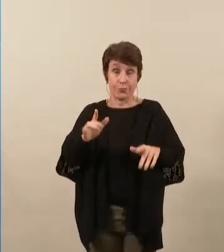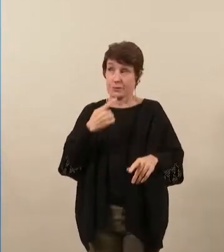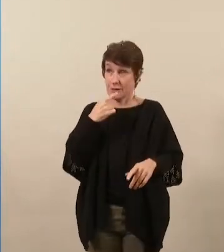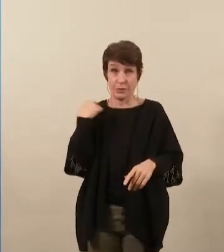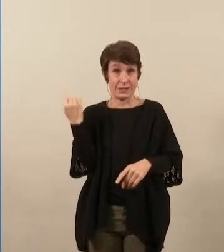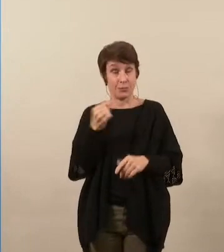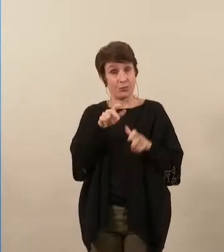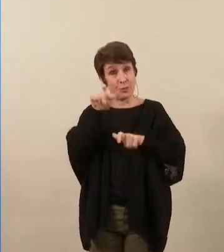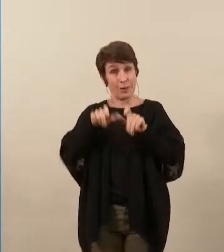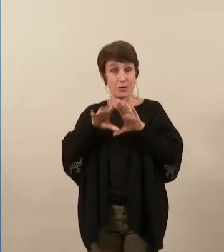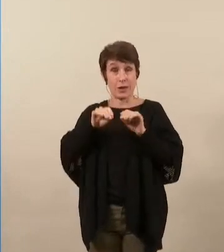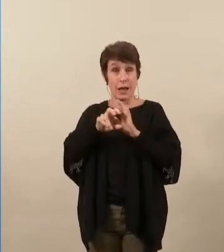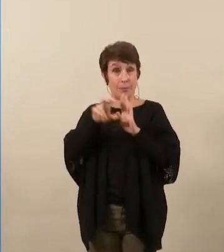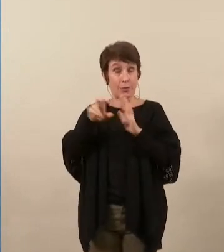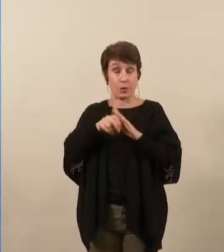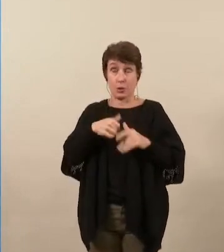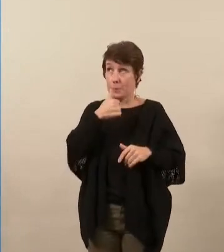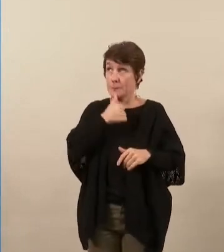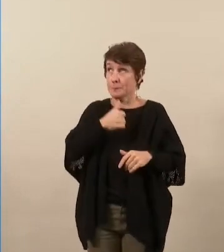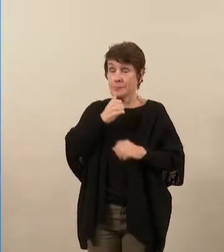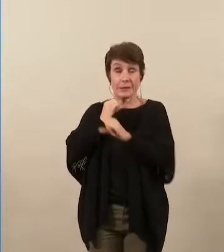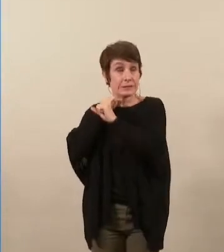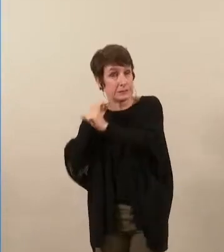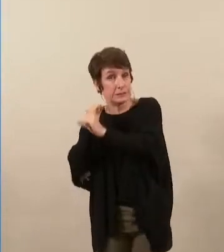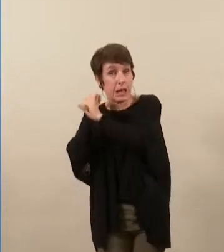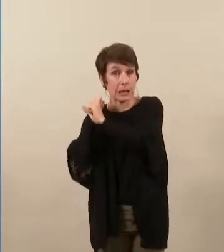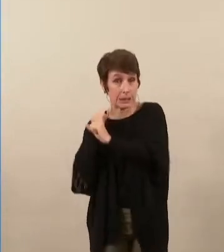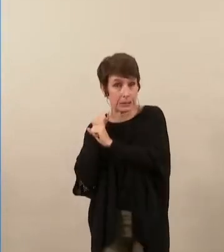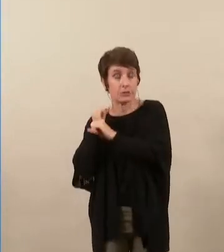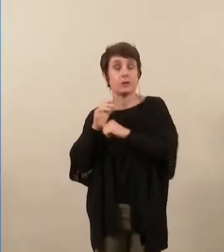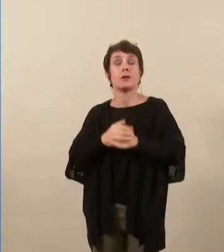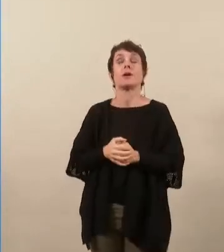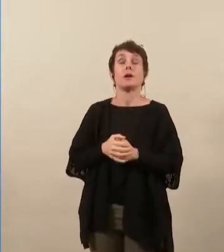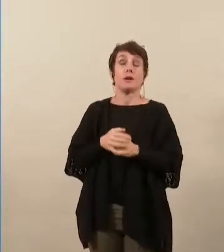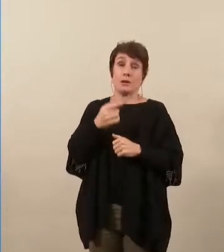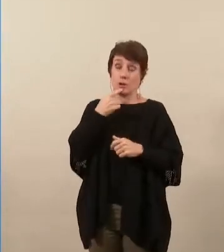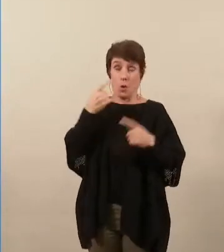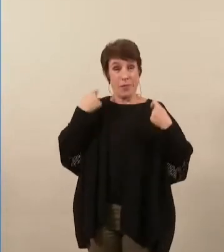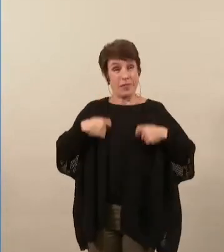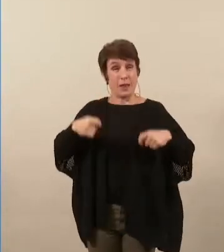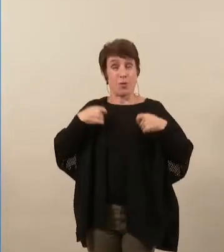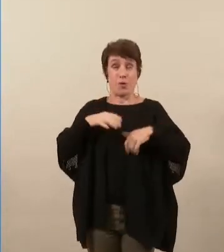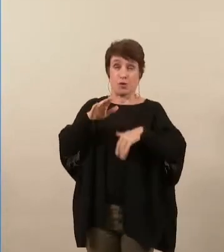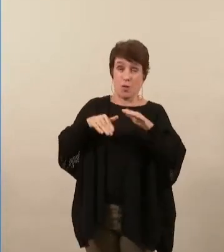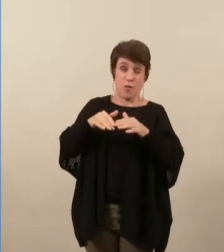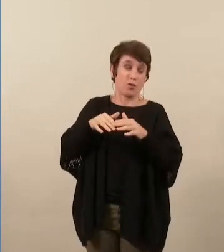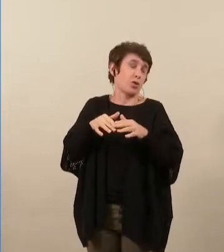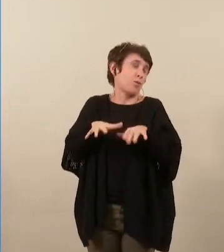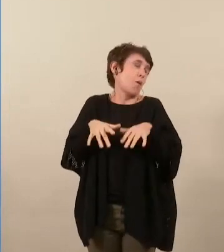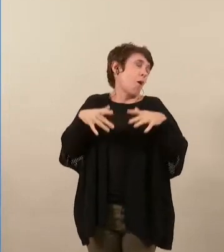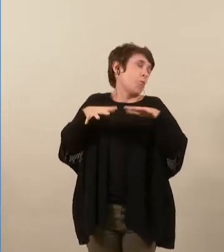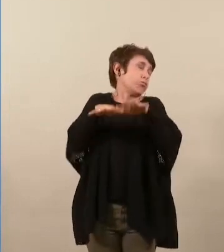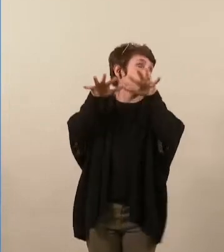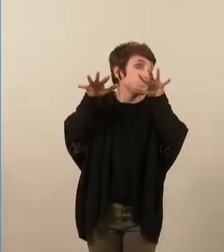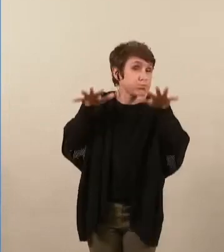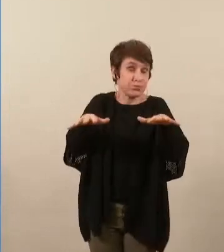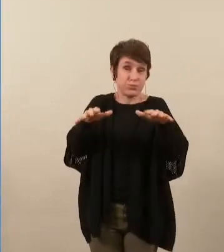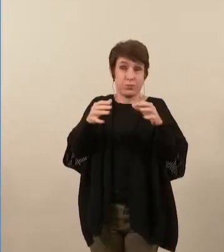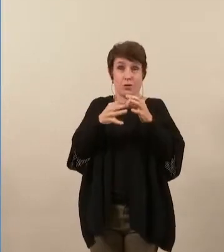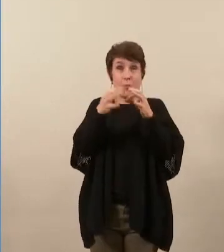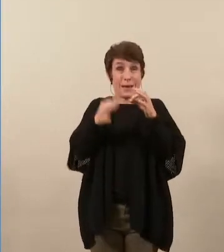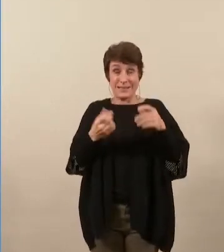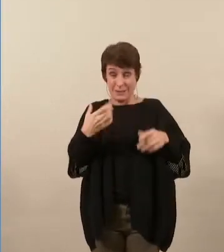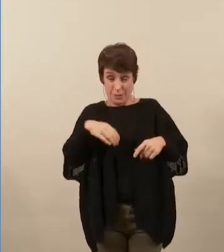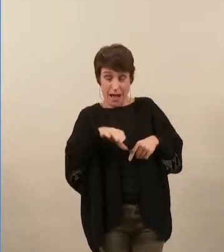Grenoblois. Ils hériteront de dépenses de fonctionnement étouffantes qui oblitèrent les capacités d'investissement de la